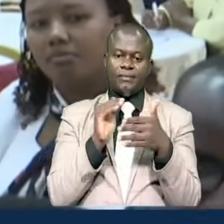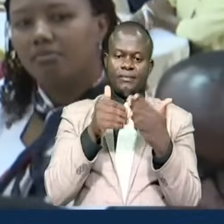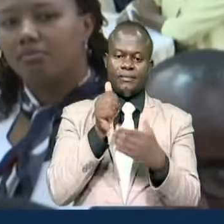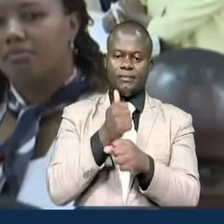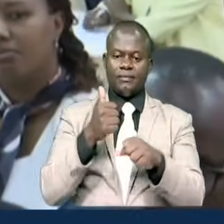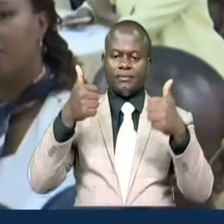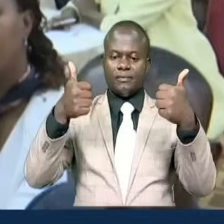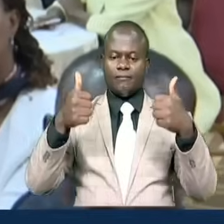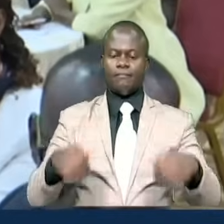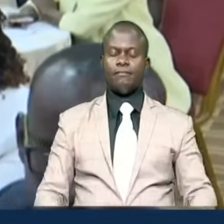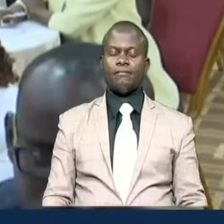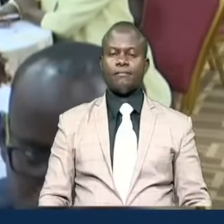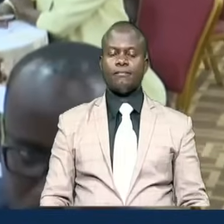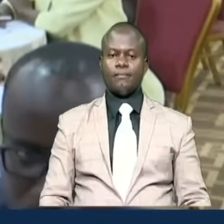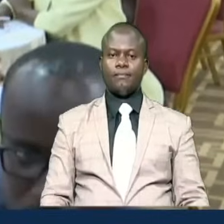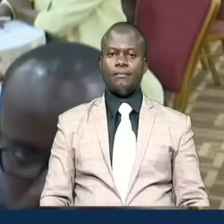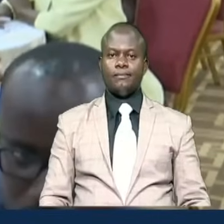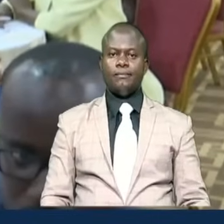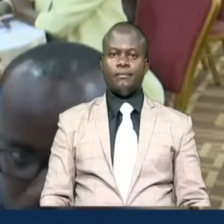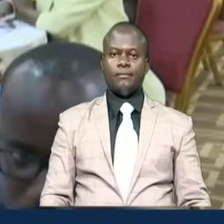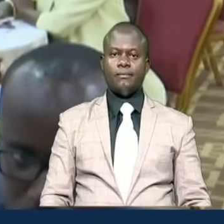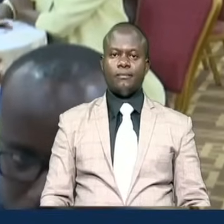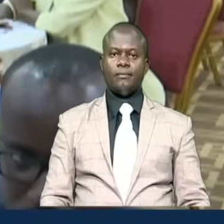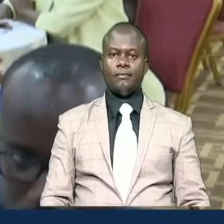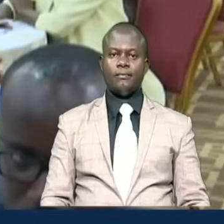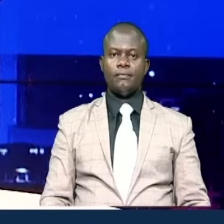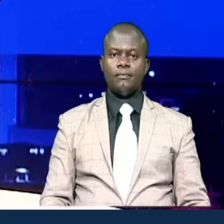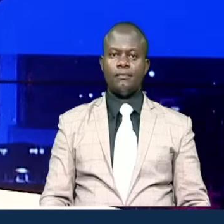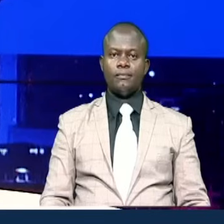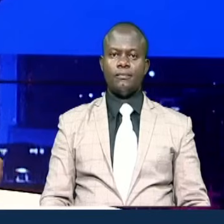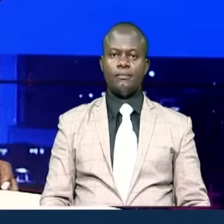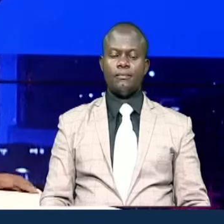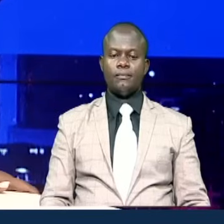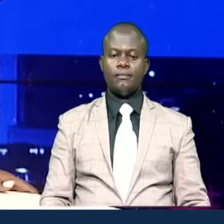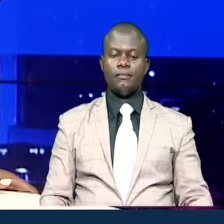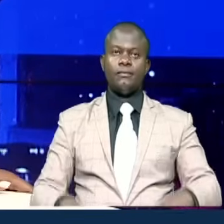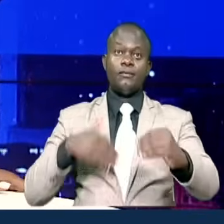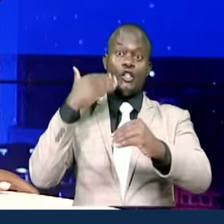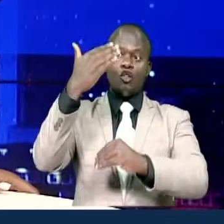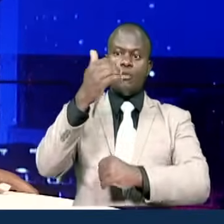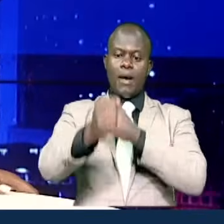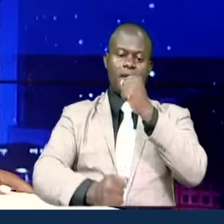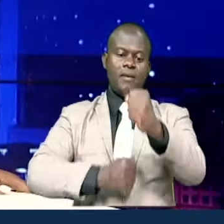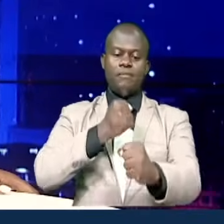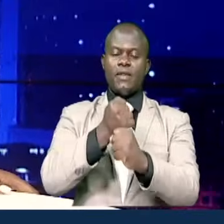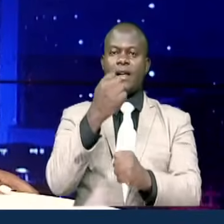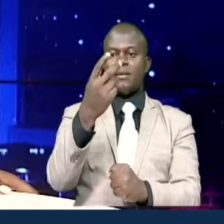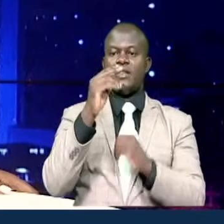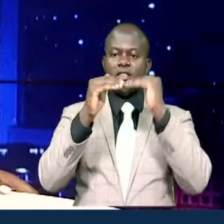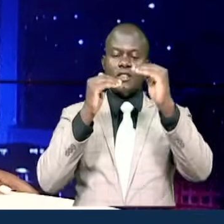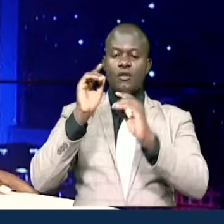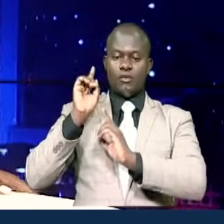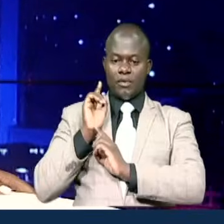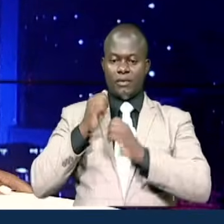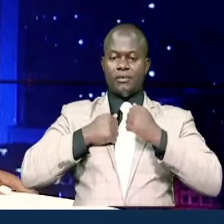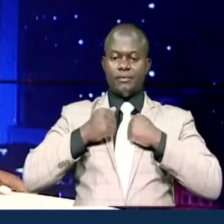neza. Pasco Buhura, Televiziyo Rwanda. Naho nyuma y'imyaka isaga ibiri inzego z'umutekano z'u